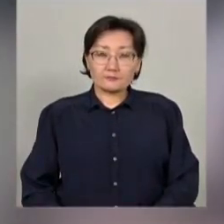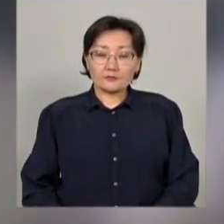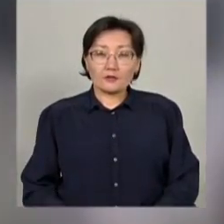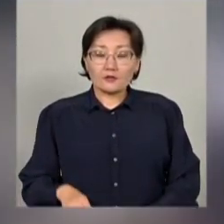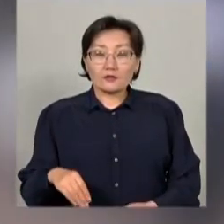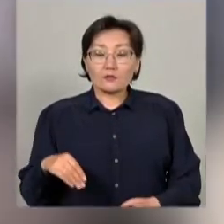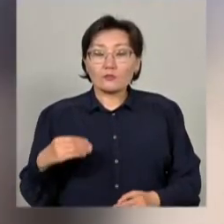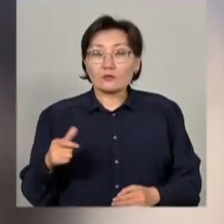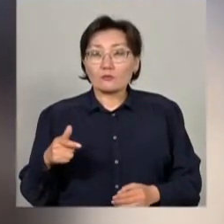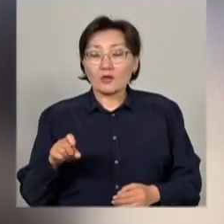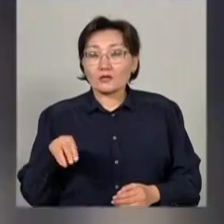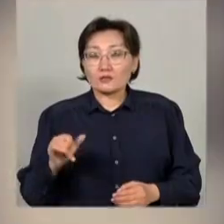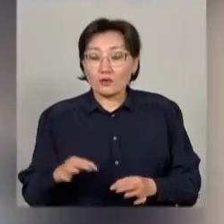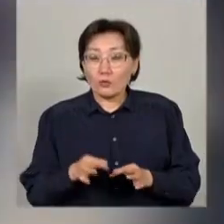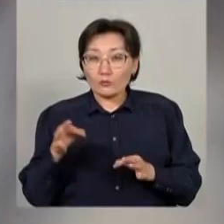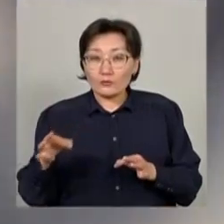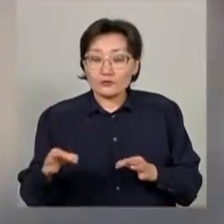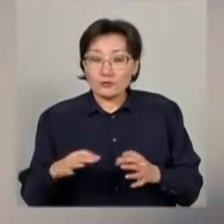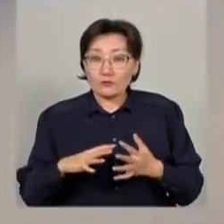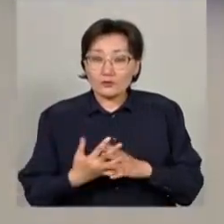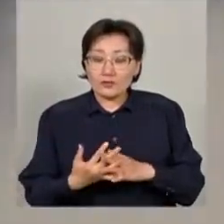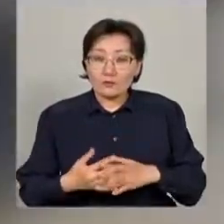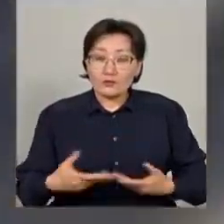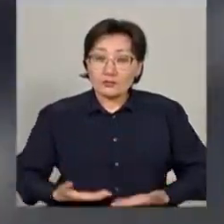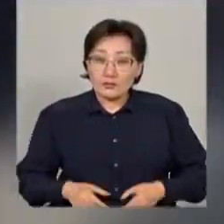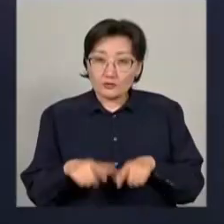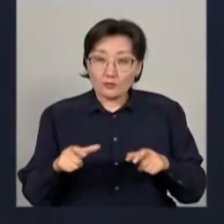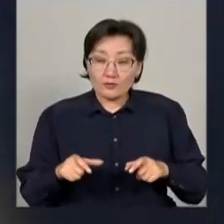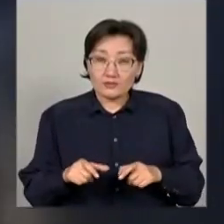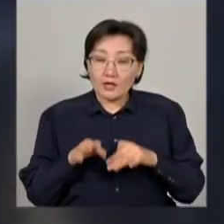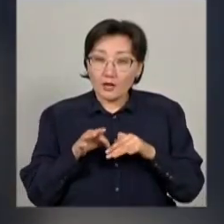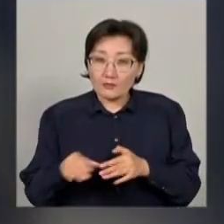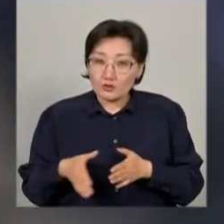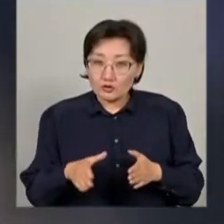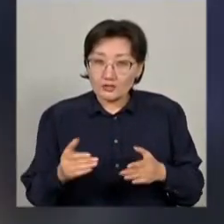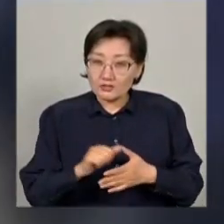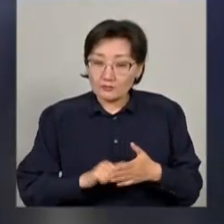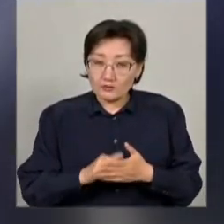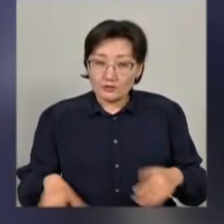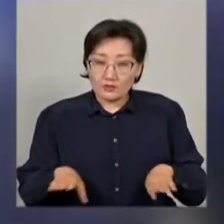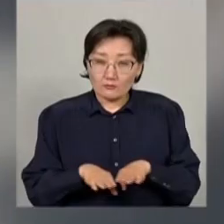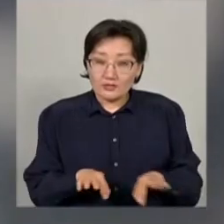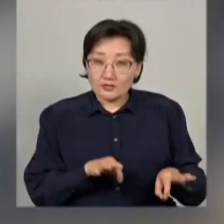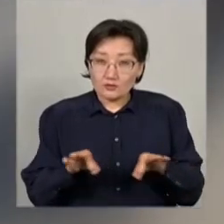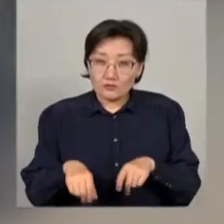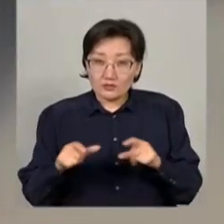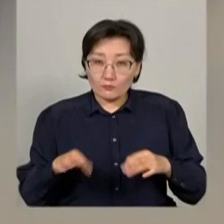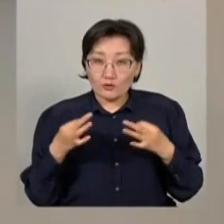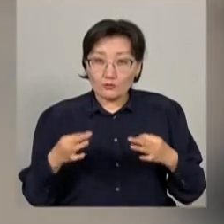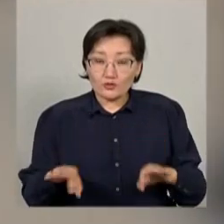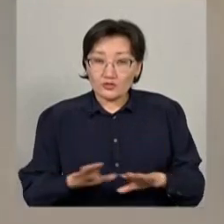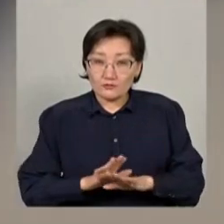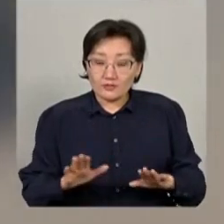Маңызды облысы Жетібай ауылының тұрғындары мұнай-газ өндірісіне апарар жолды не себепті жапқан? Не көлік, не адамды өткізбейміз